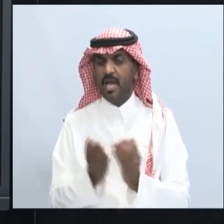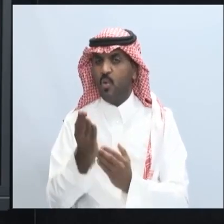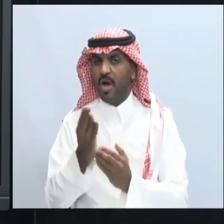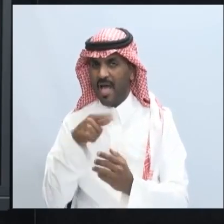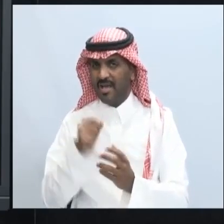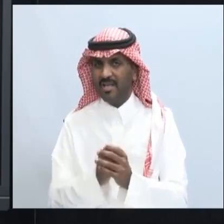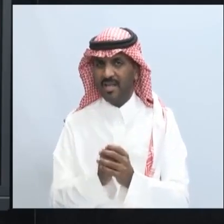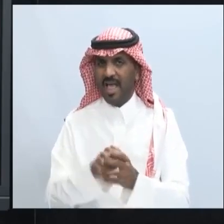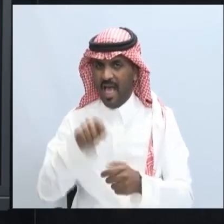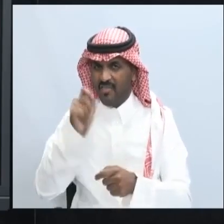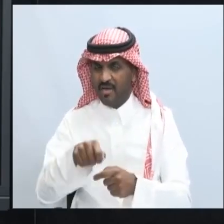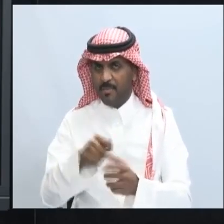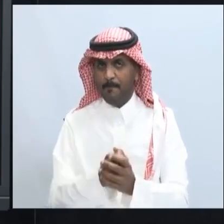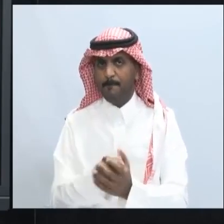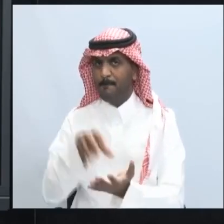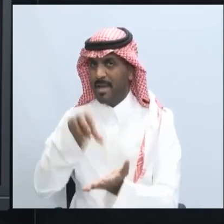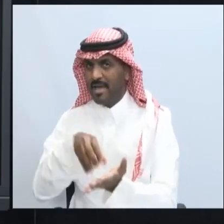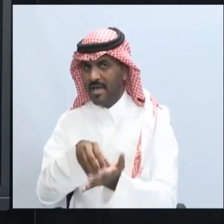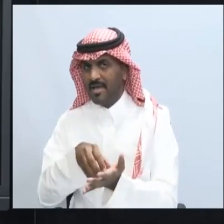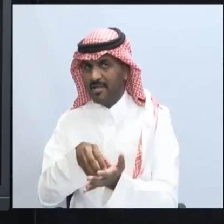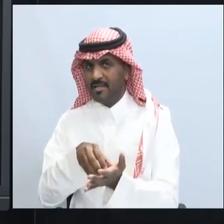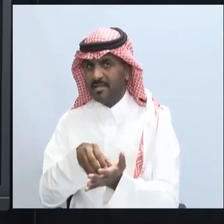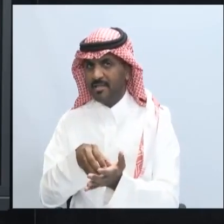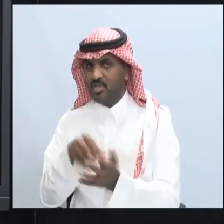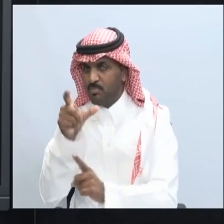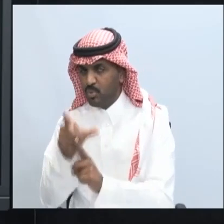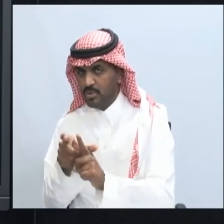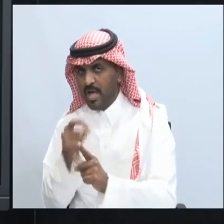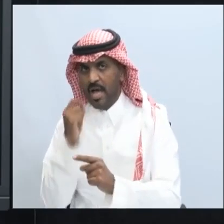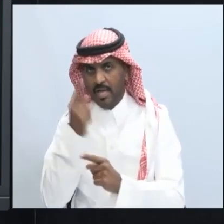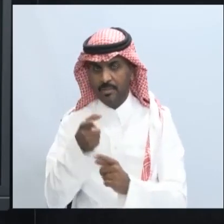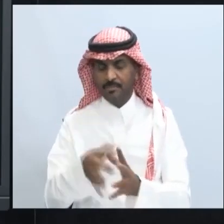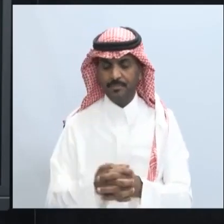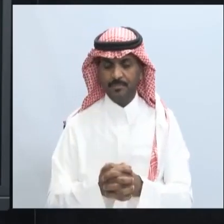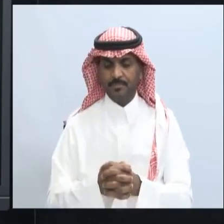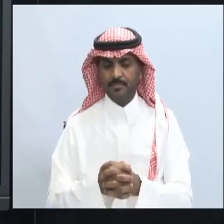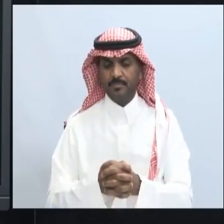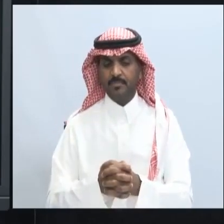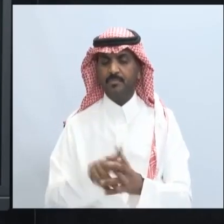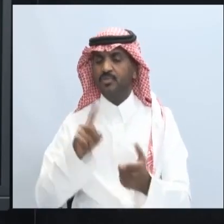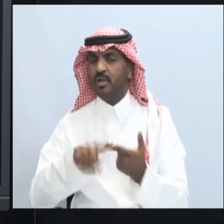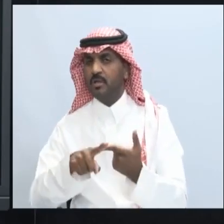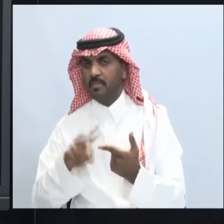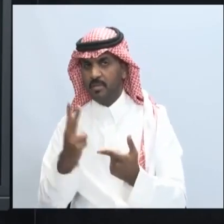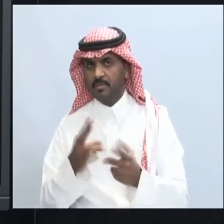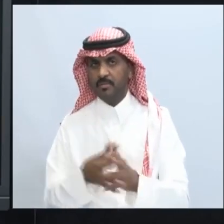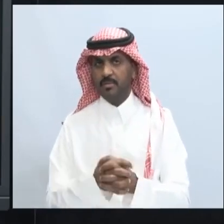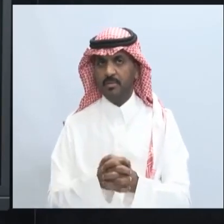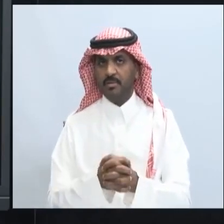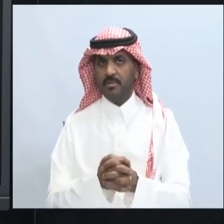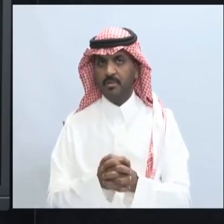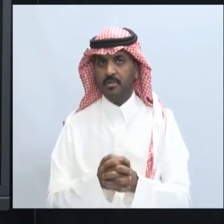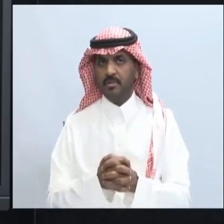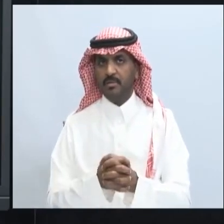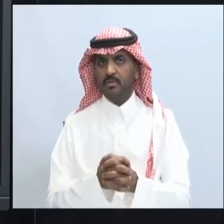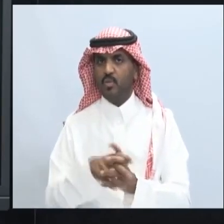هي مكان المدعى عليه في مكان المدعى عليه هذا الجانب الاول الجانب الاخر ربما يكون عند ابرام